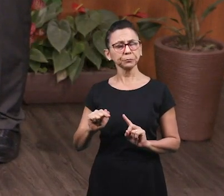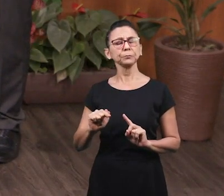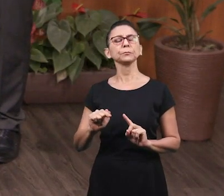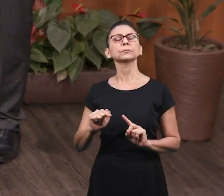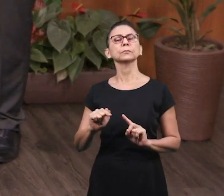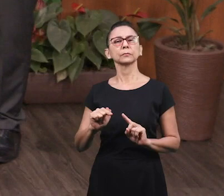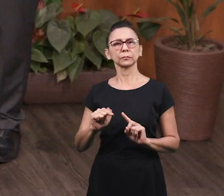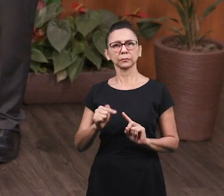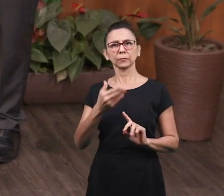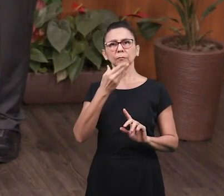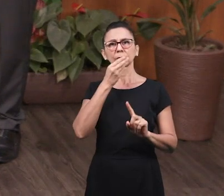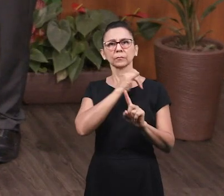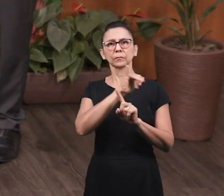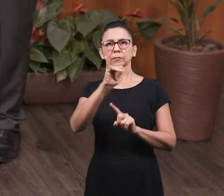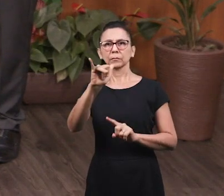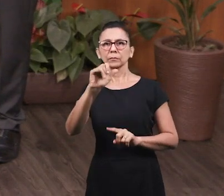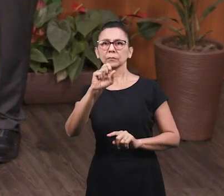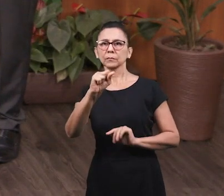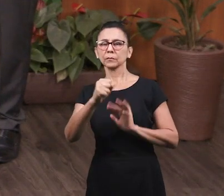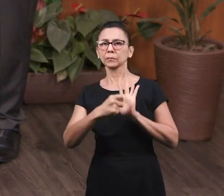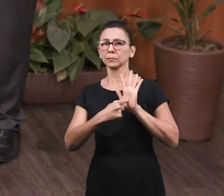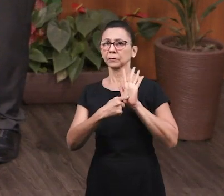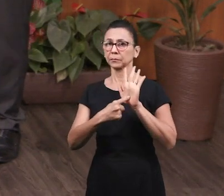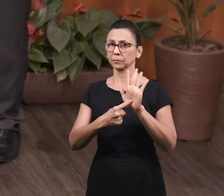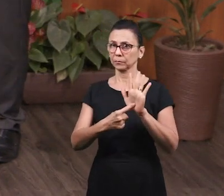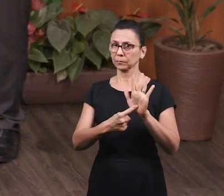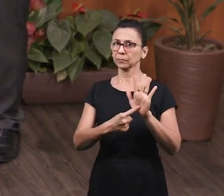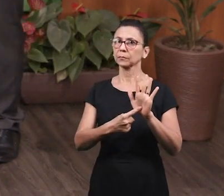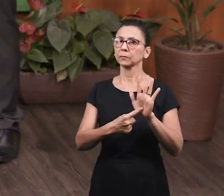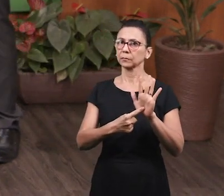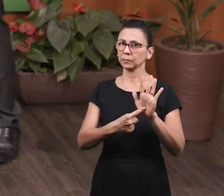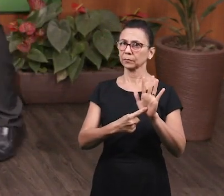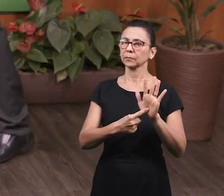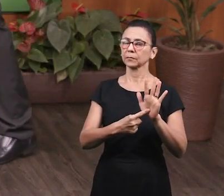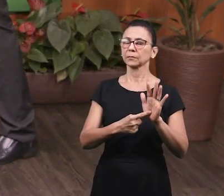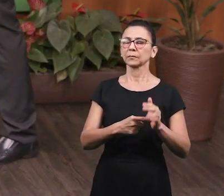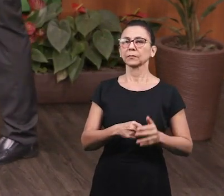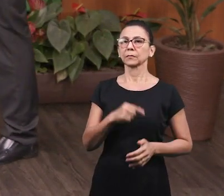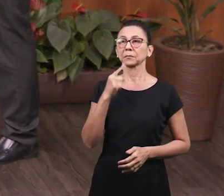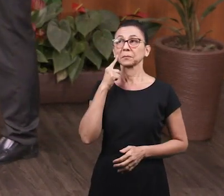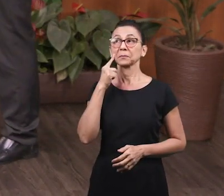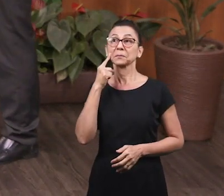est enregistré par le prophète Isaïe, prophétisé.